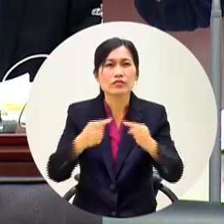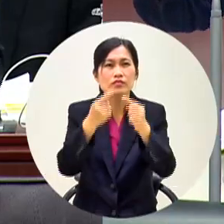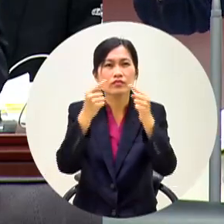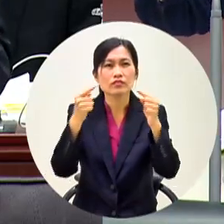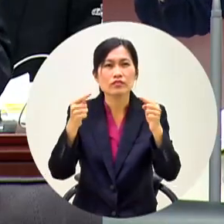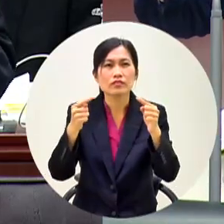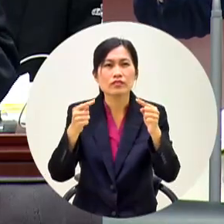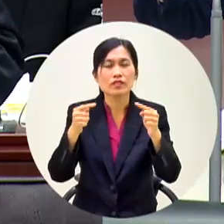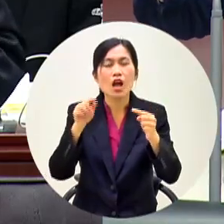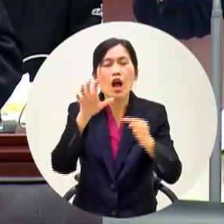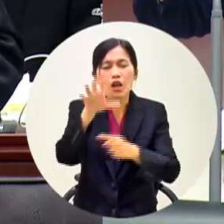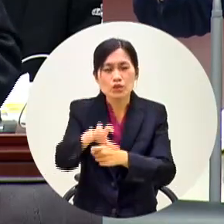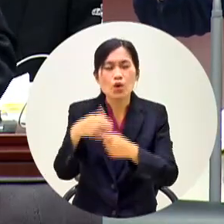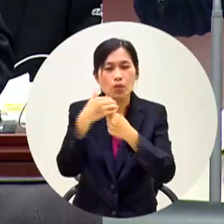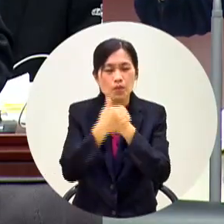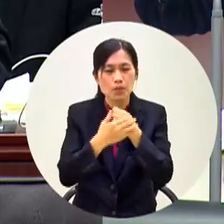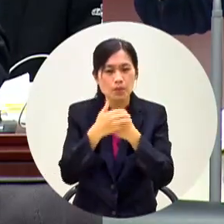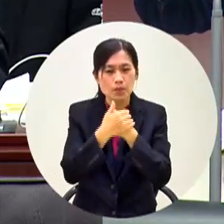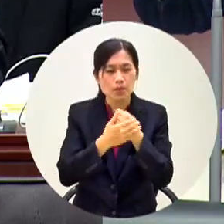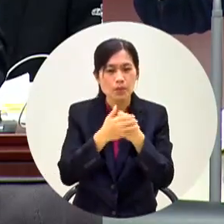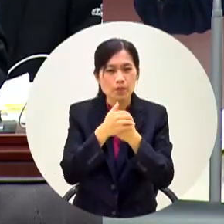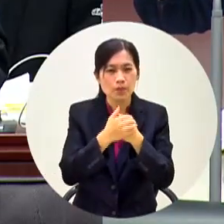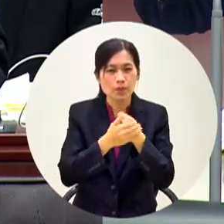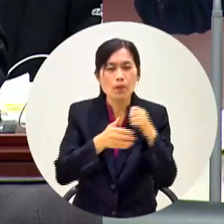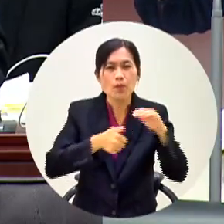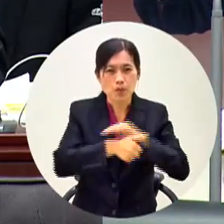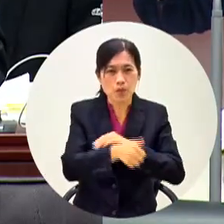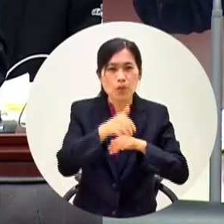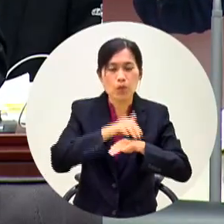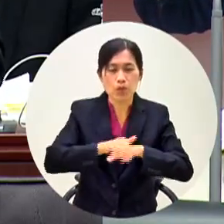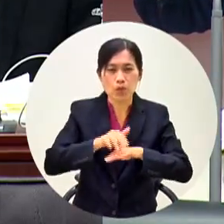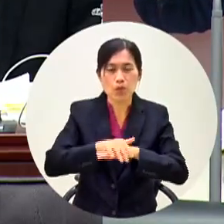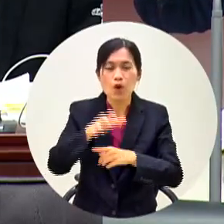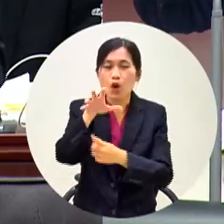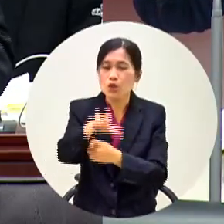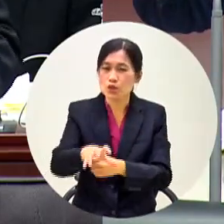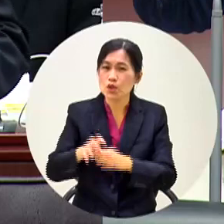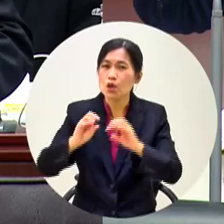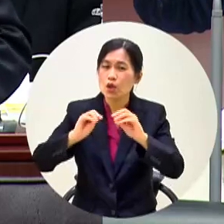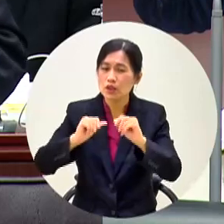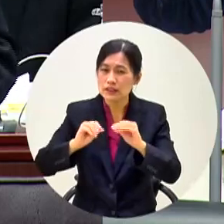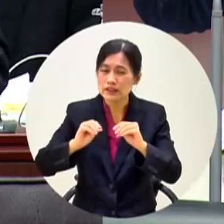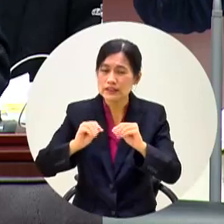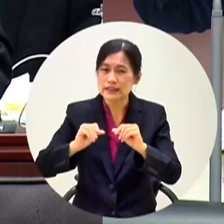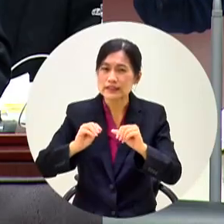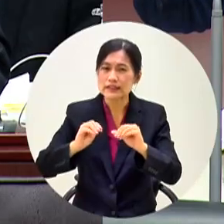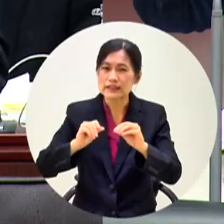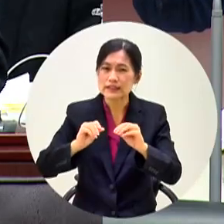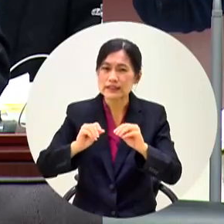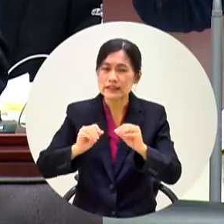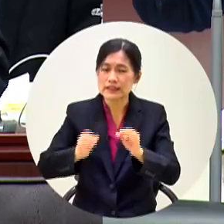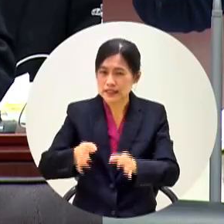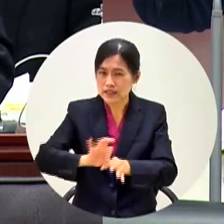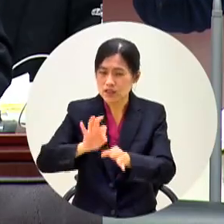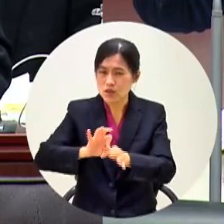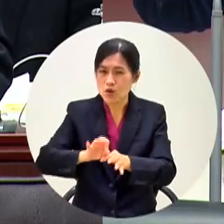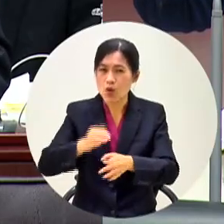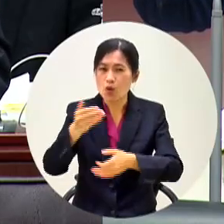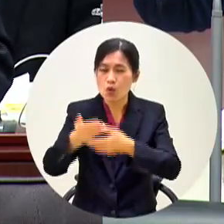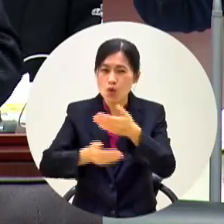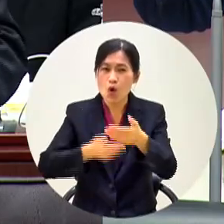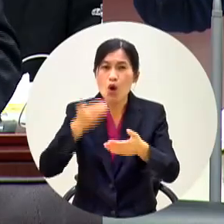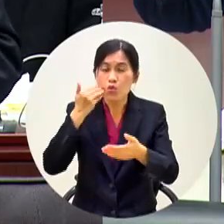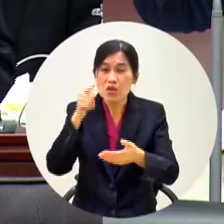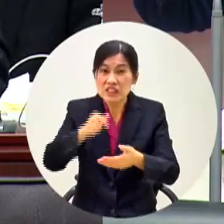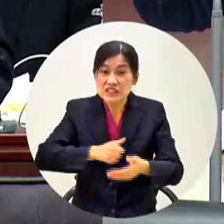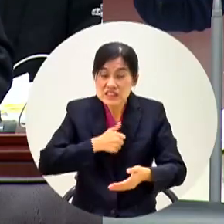留，然后他的农地有没有重优？协议架构，然后他假如要耕作农地，真的是要耕作农